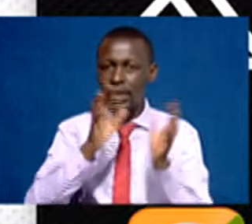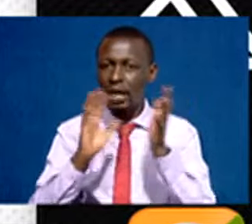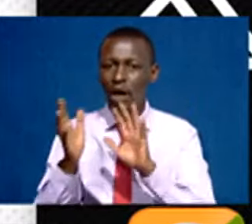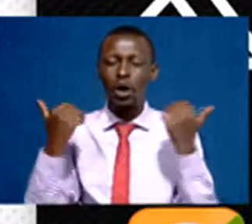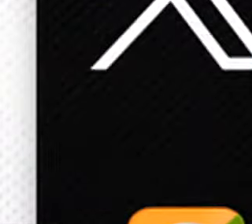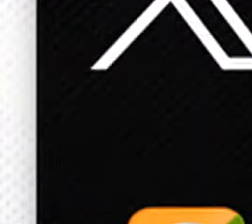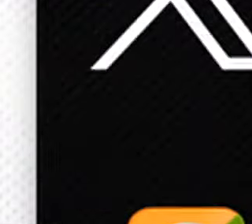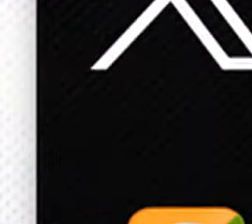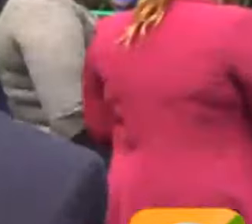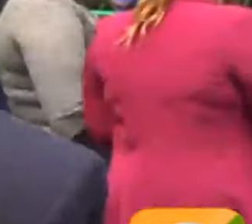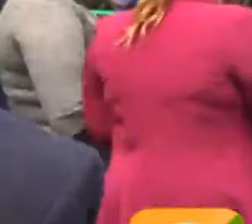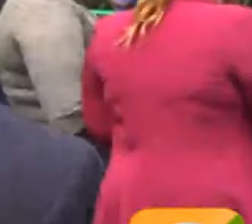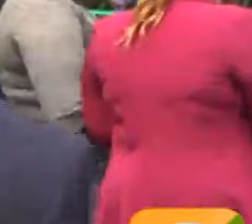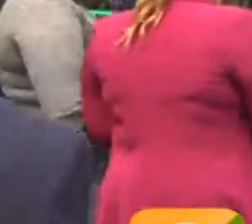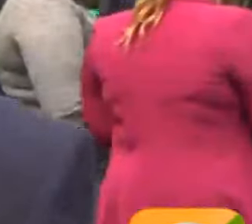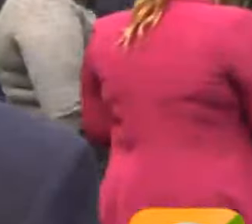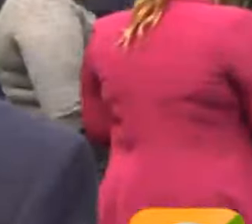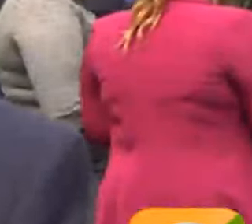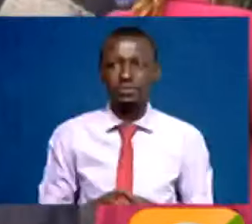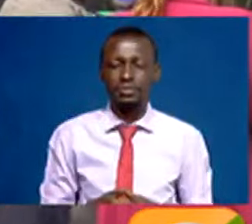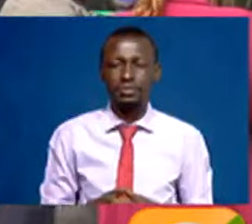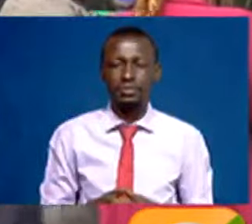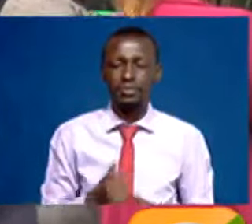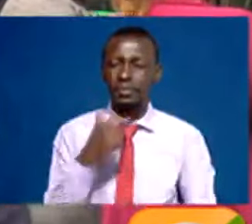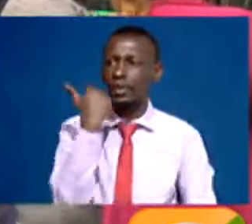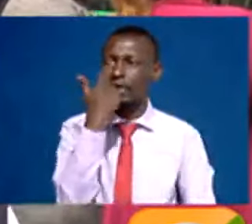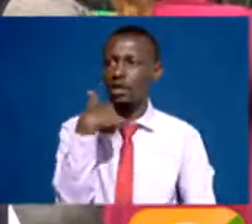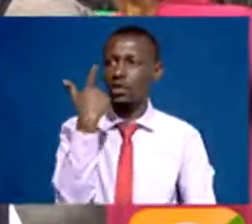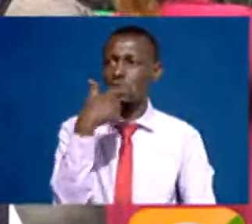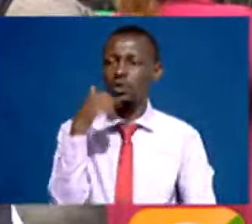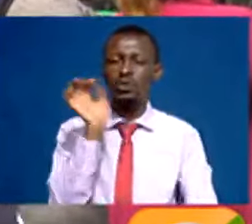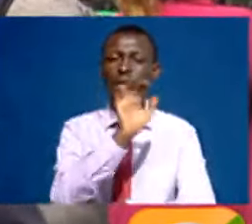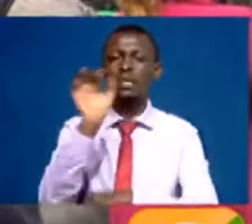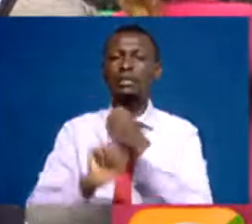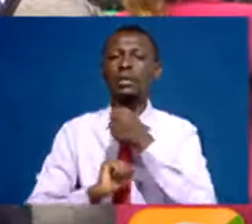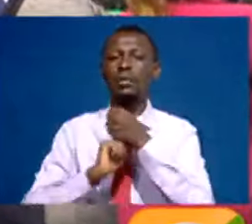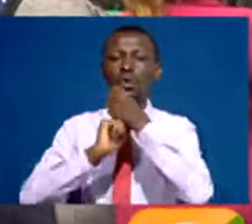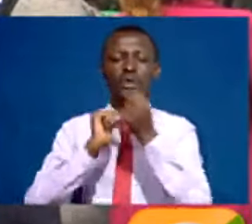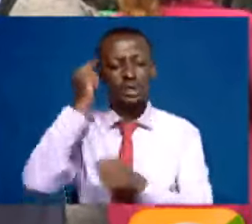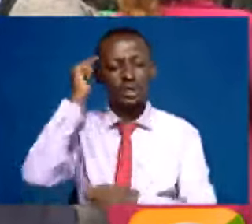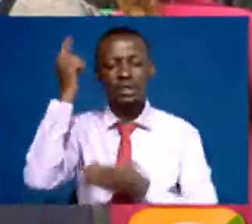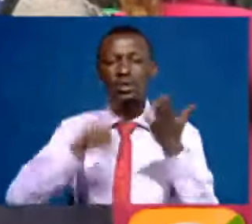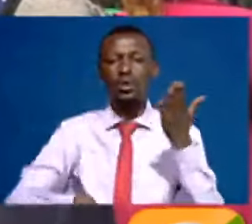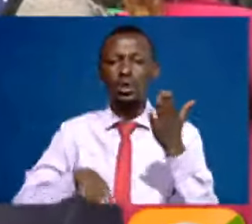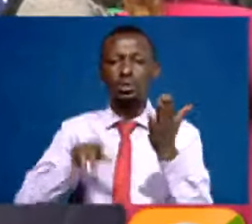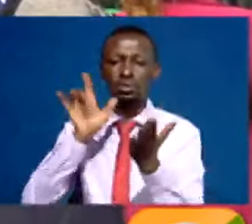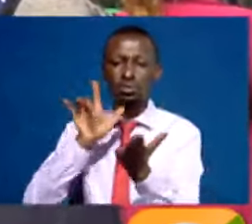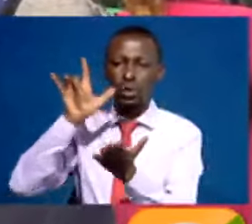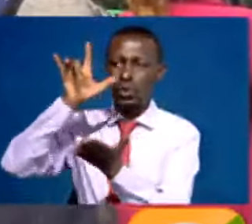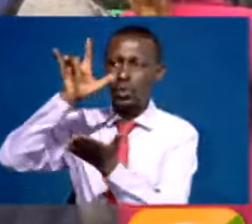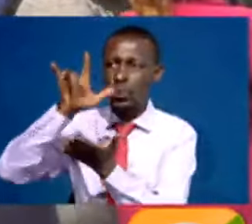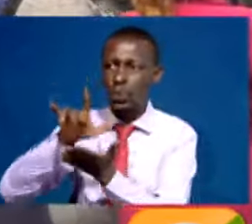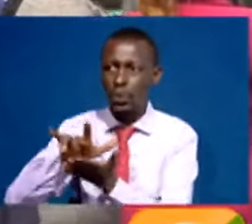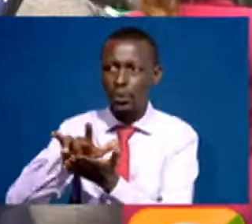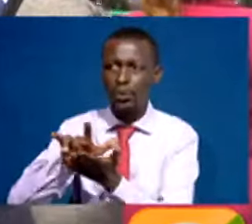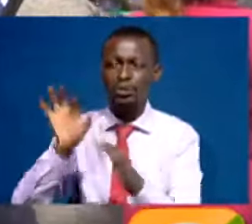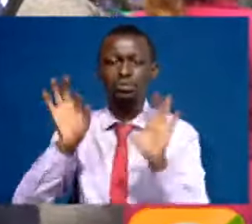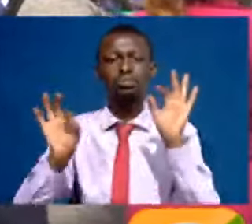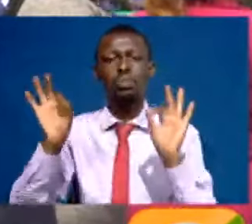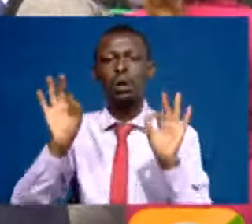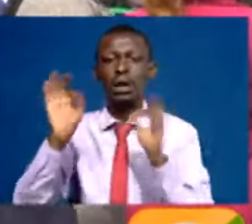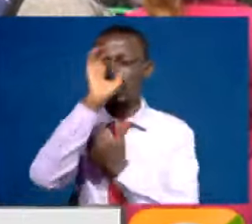kugawanyika. What perceptions are we giving those we went to ask for support from when we arrive in a flamboyant manner from a country that